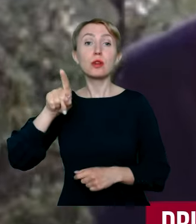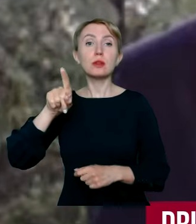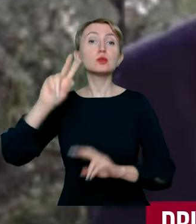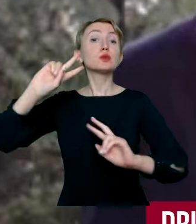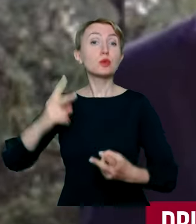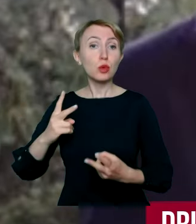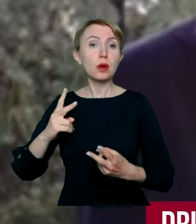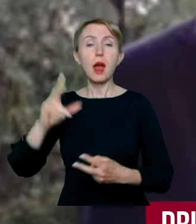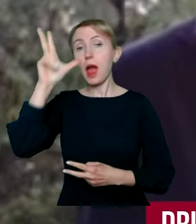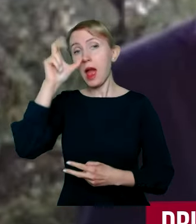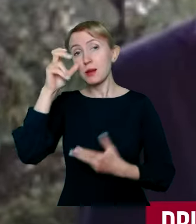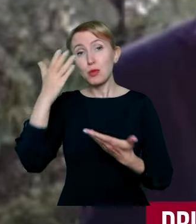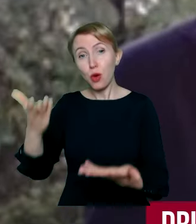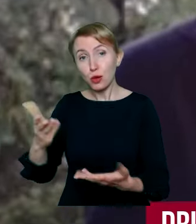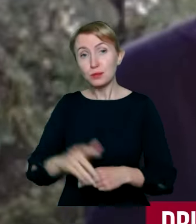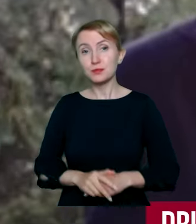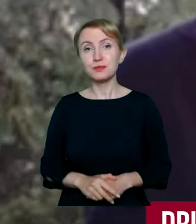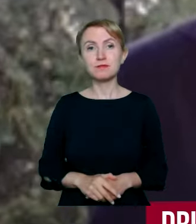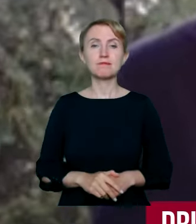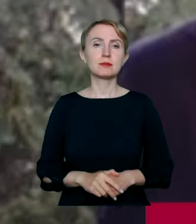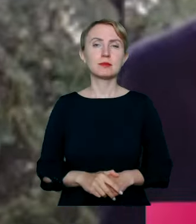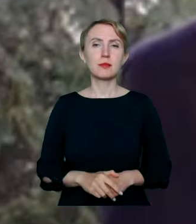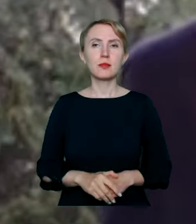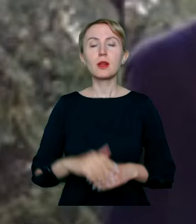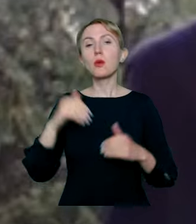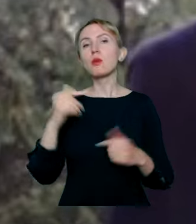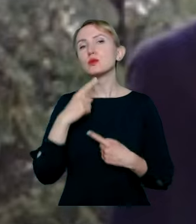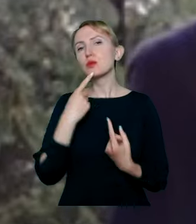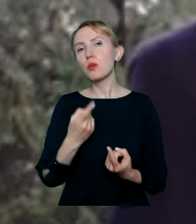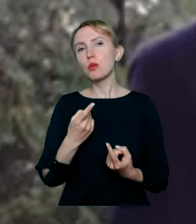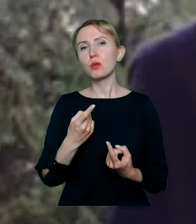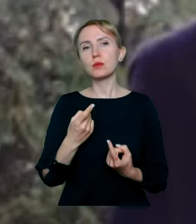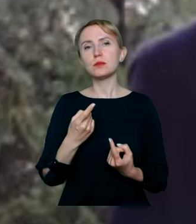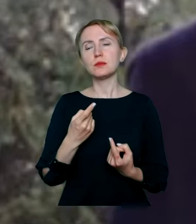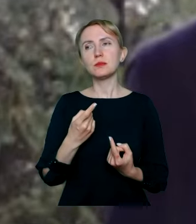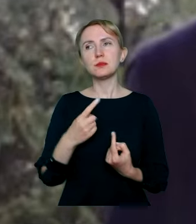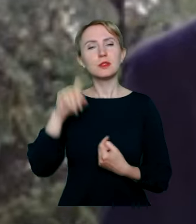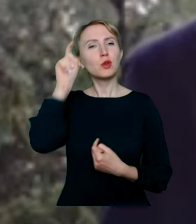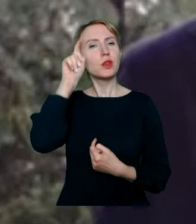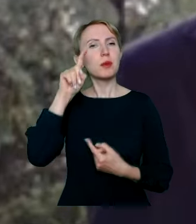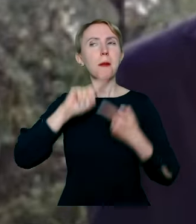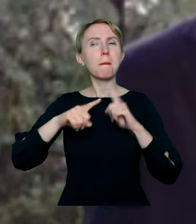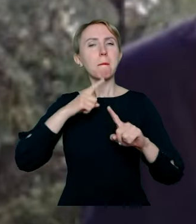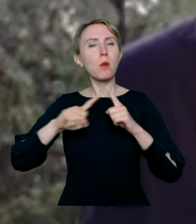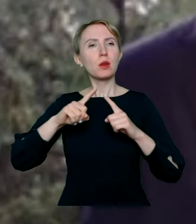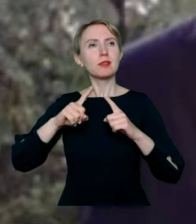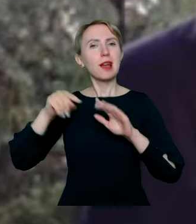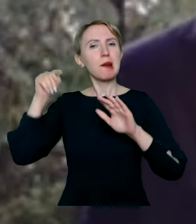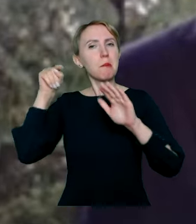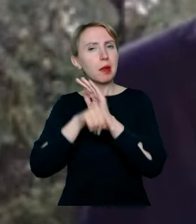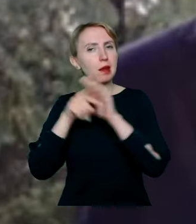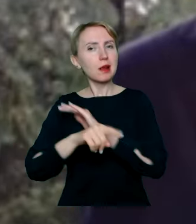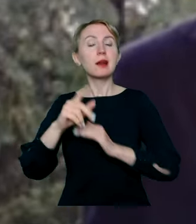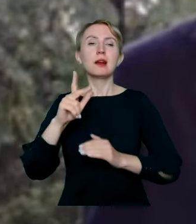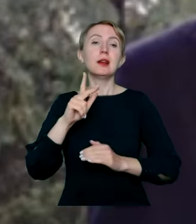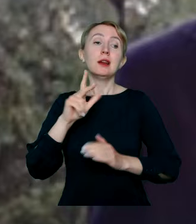z Elbląga, więc można powiedzieć, że jakiś rozmiar niemieckiej polityki migracyjnej kandydat Platformy